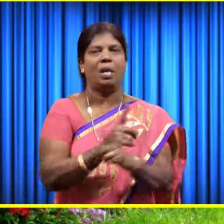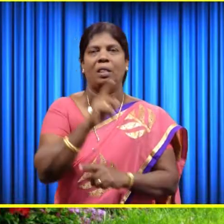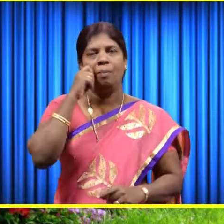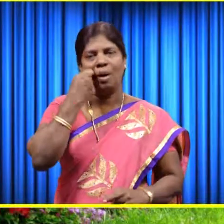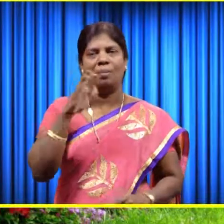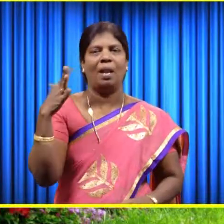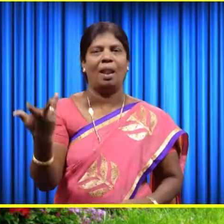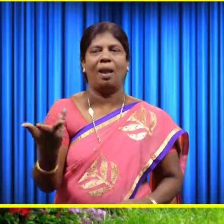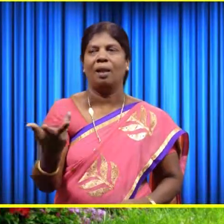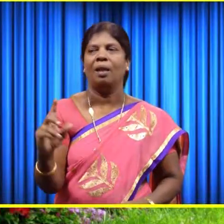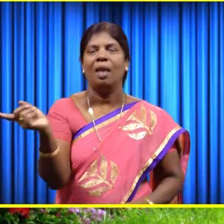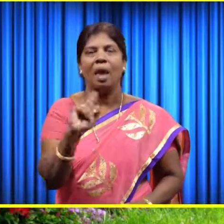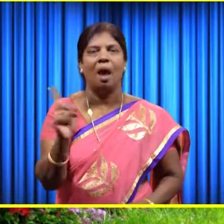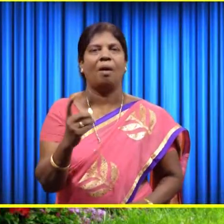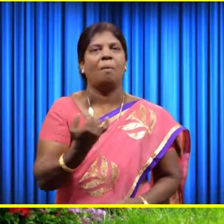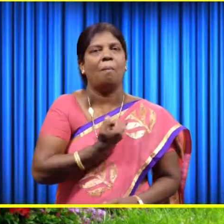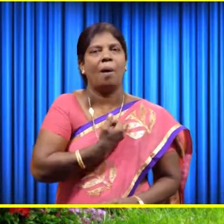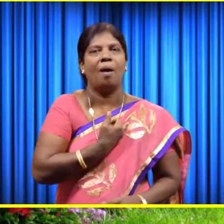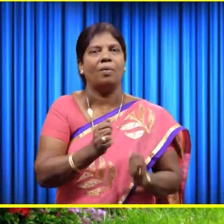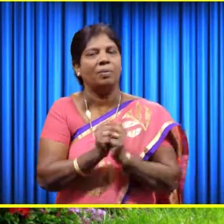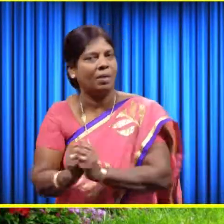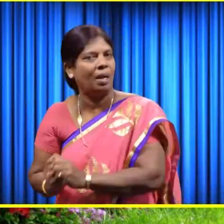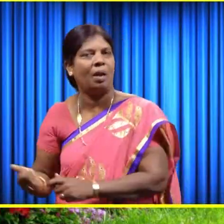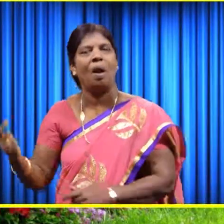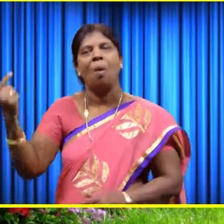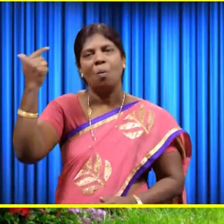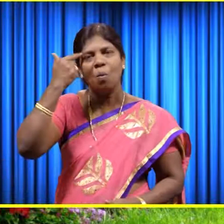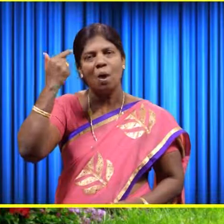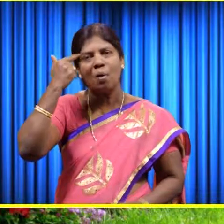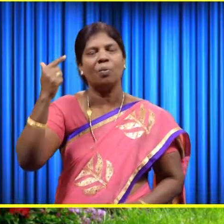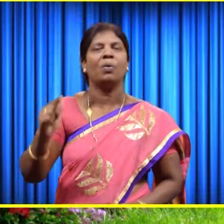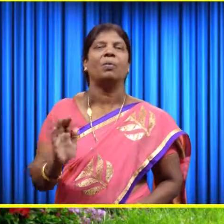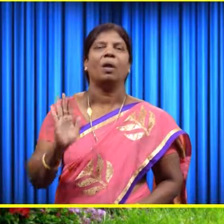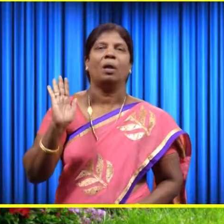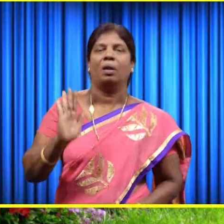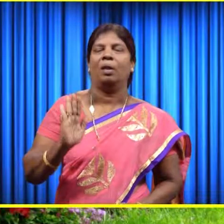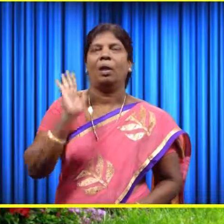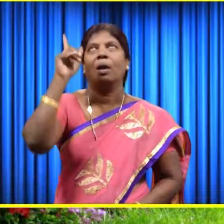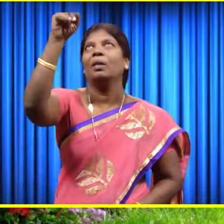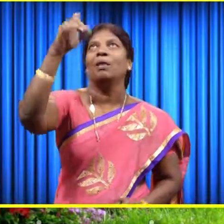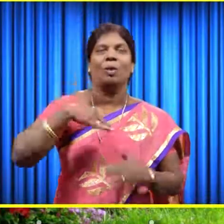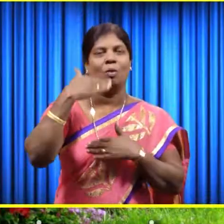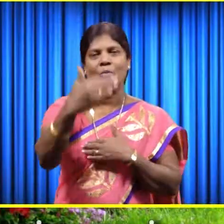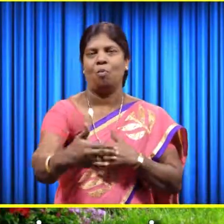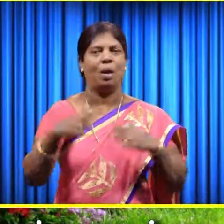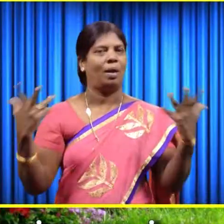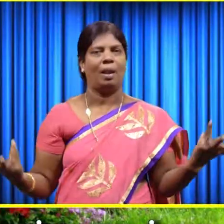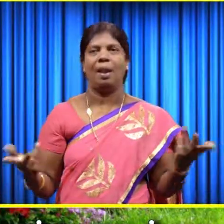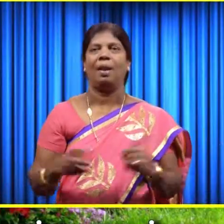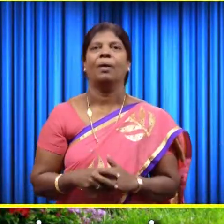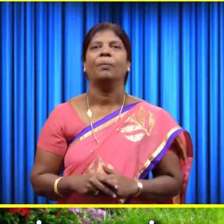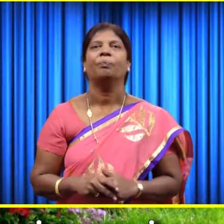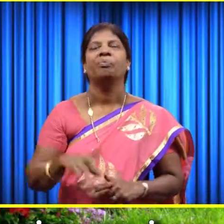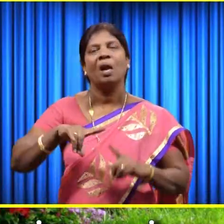கிடையாது, அவர்கள் பாவம் செய்திருக்கிறார்கள் என்கிற உணர்வுள்ளவர்களும் கடவுளுக்கு முன்பாக இல்லவே இல்லை.